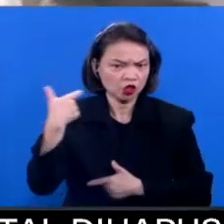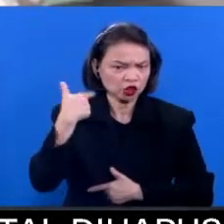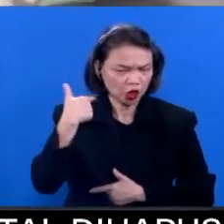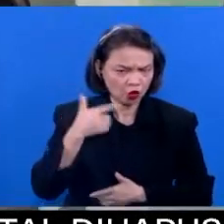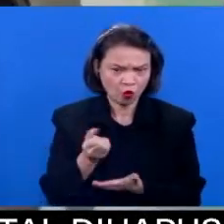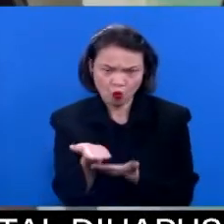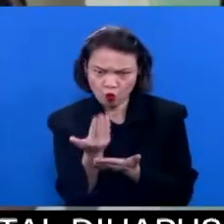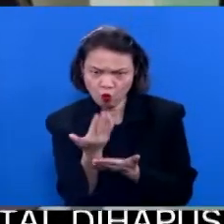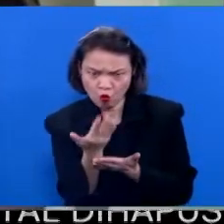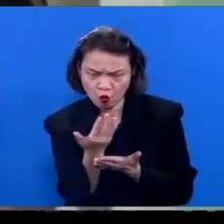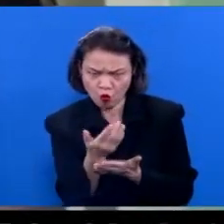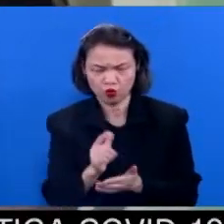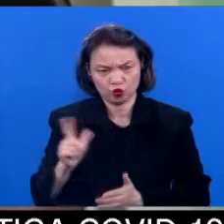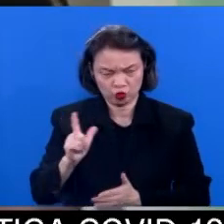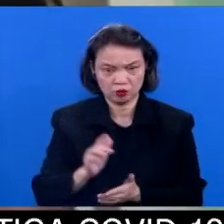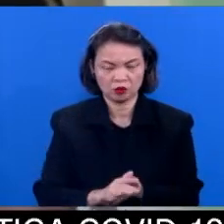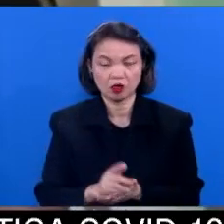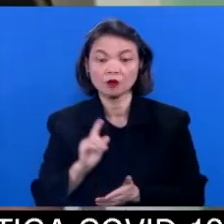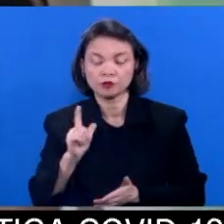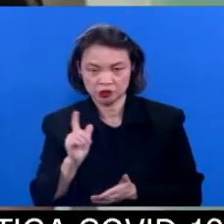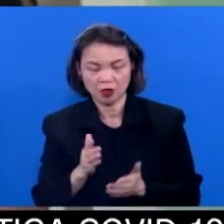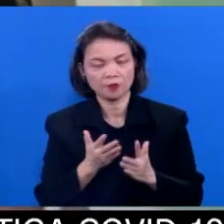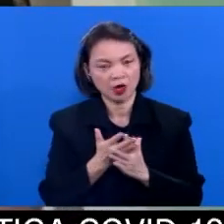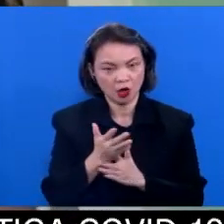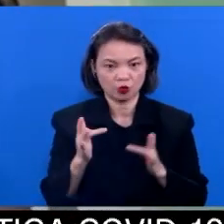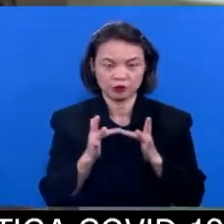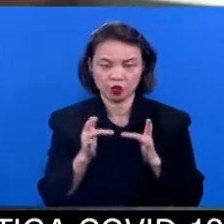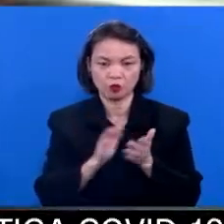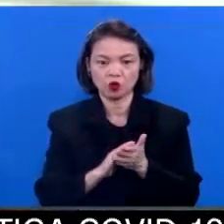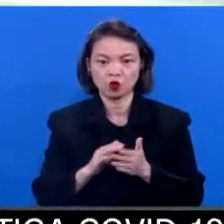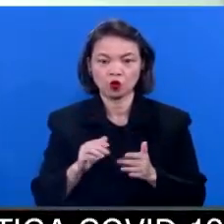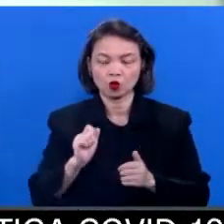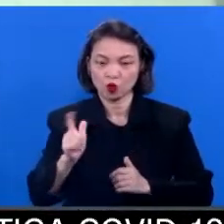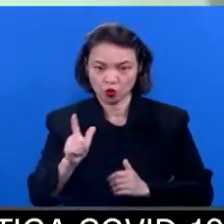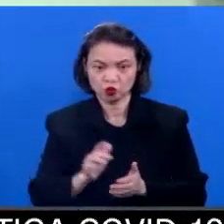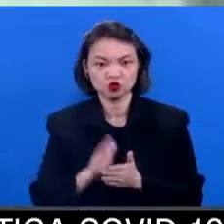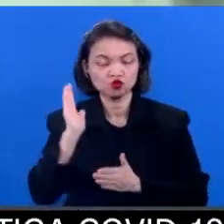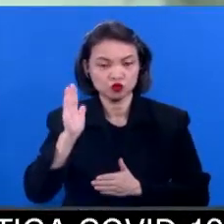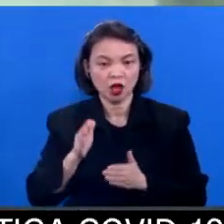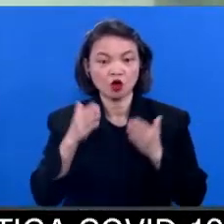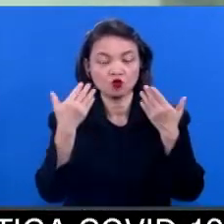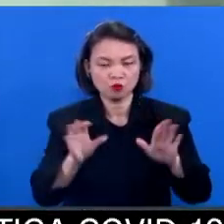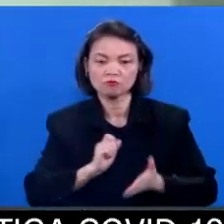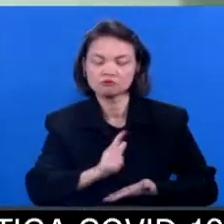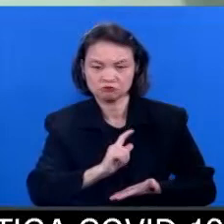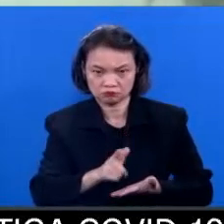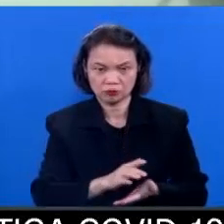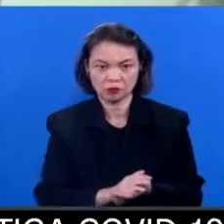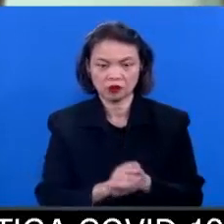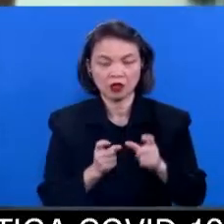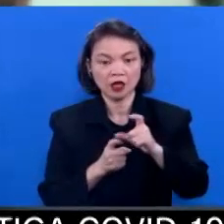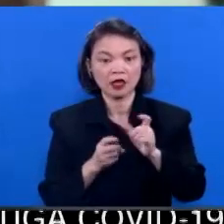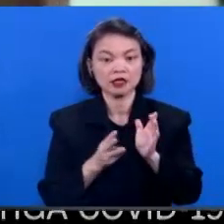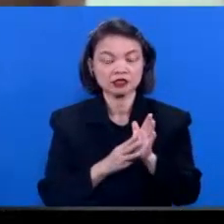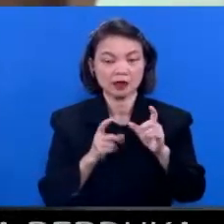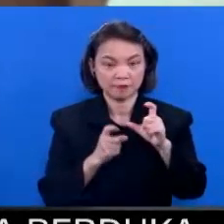collector. TM memang sempat meminjam uang lewat aplikasi pinjol dan sudah melunasinya. Namun, ia menerima SMS tagihan yang disertai tautan